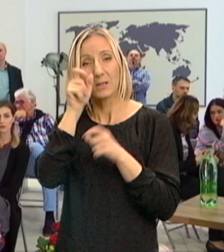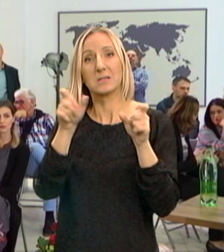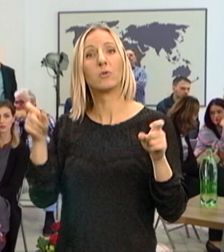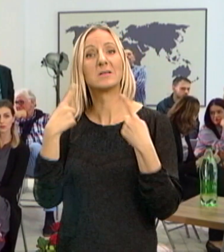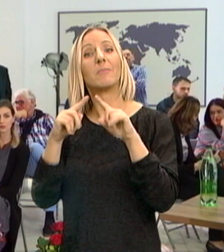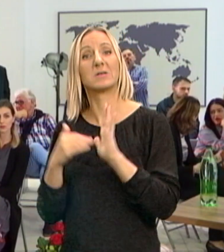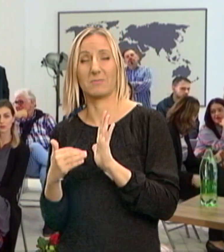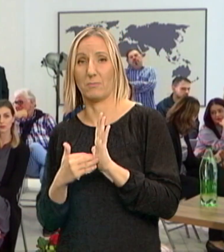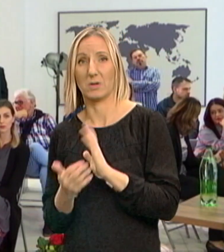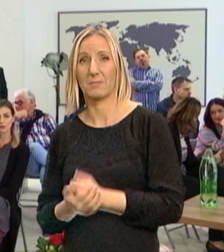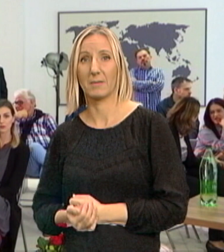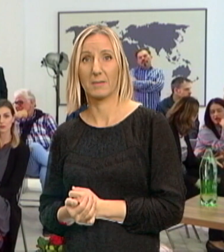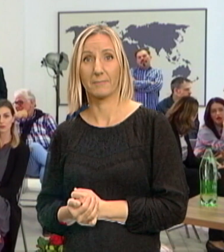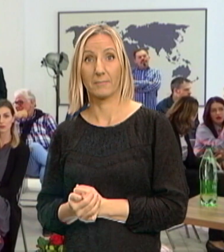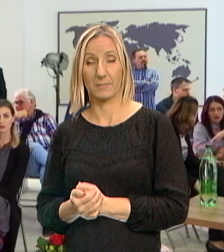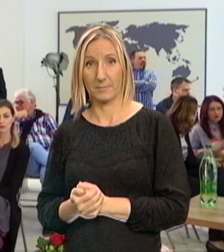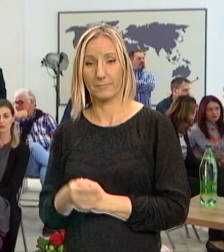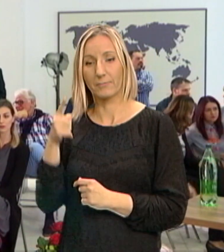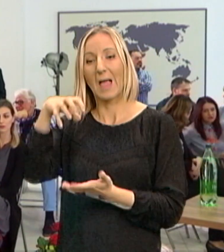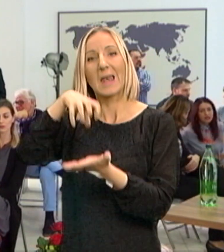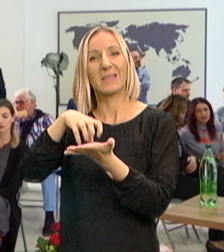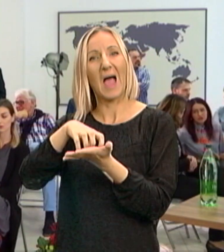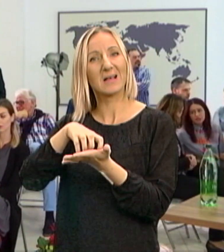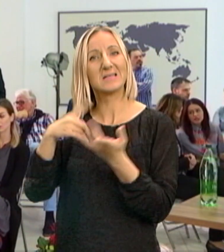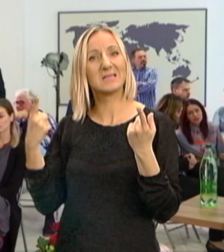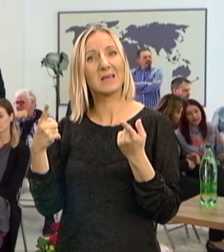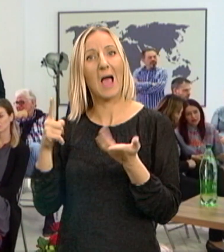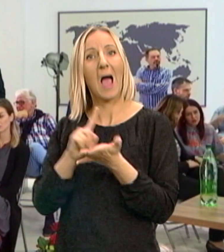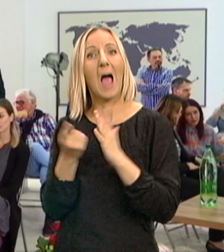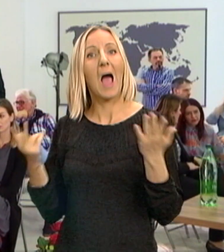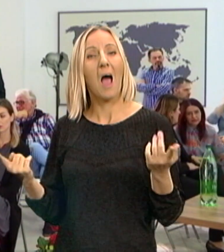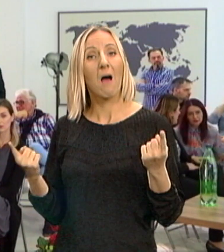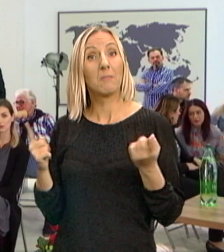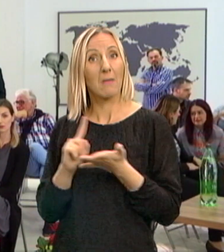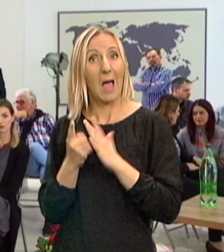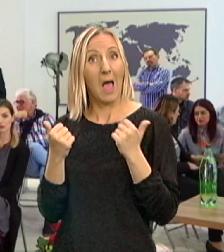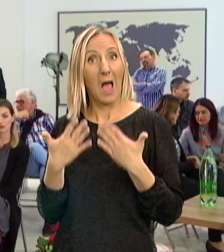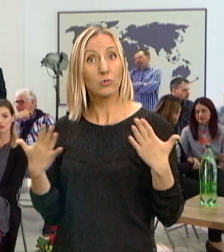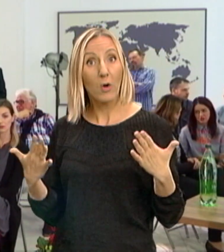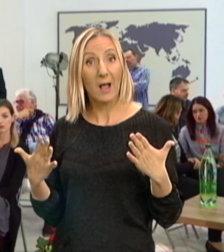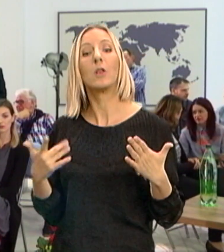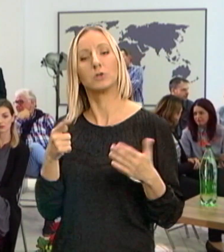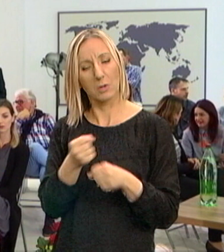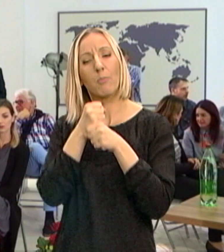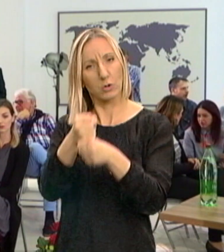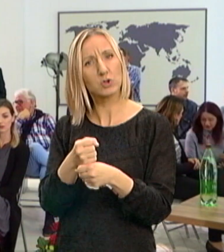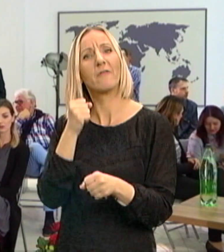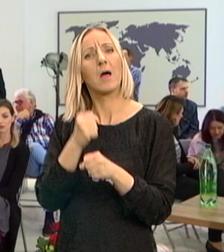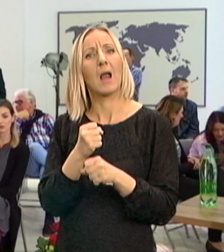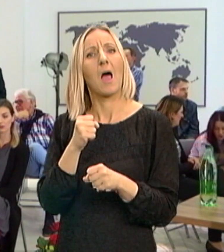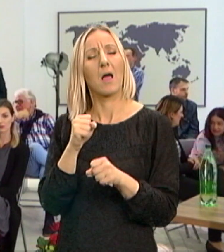potrebama. Redakcija Aktuelnosti će i dalje podržavati rad na emisiji Mesto za